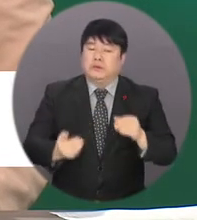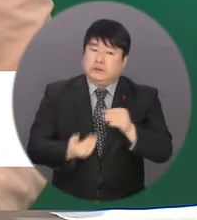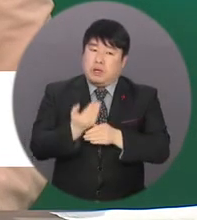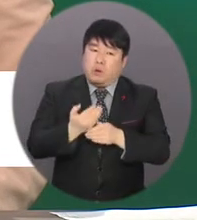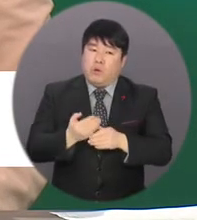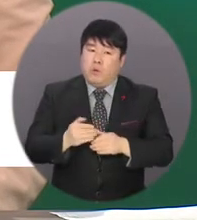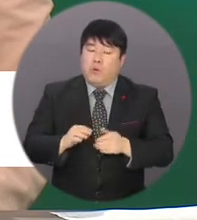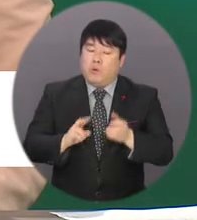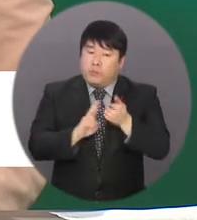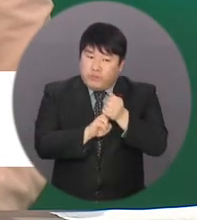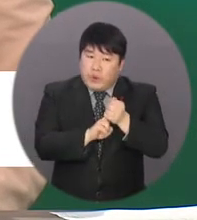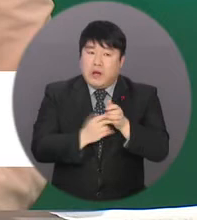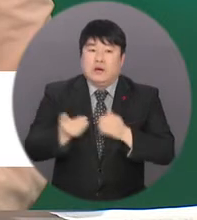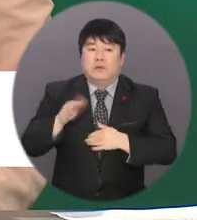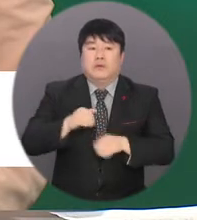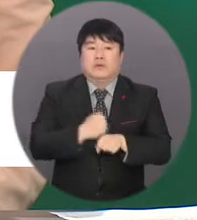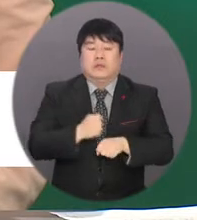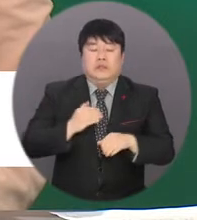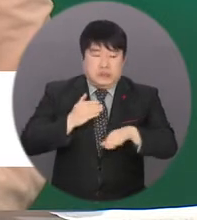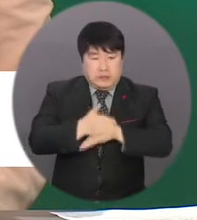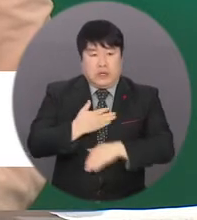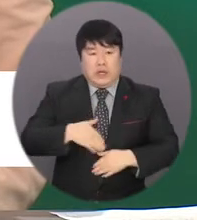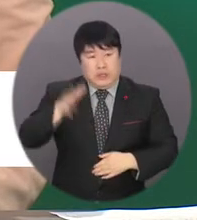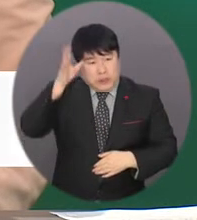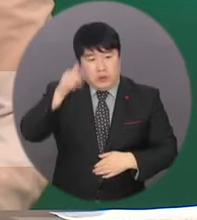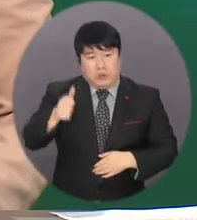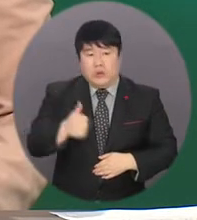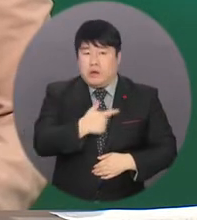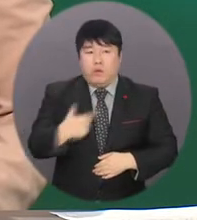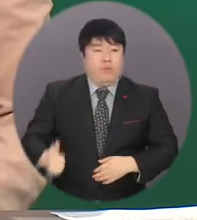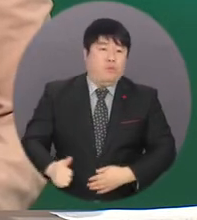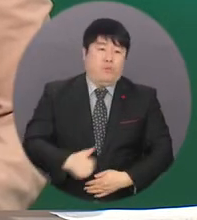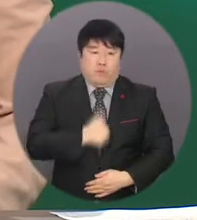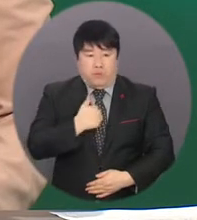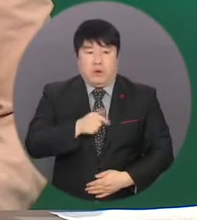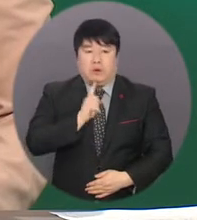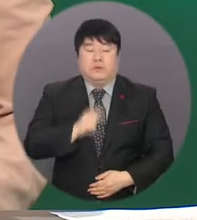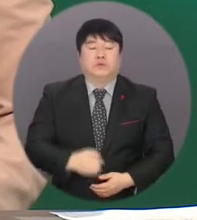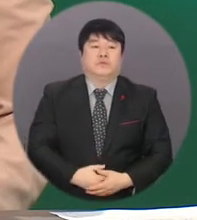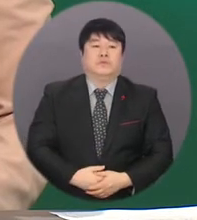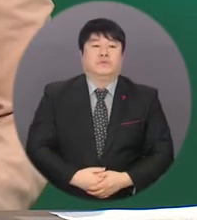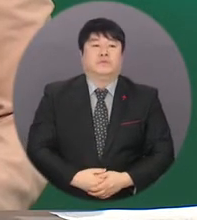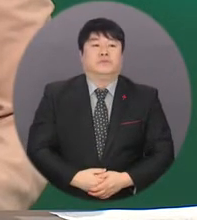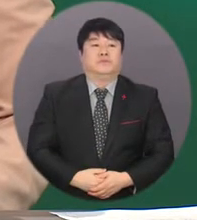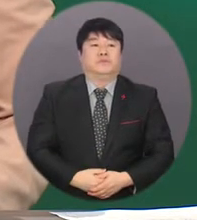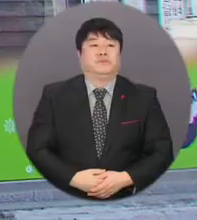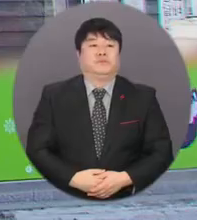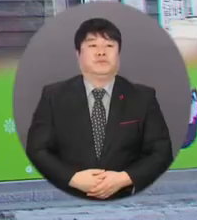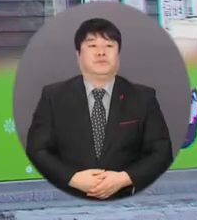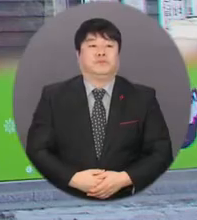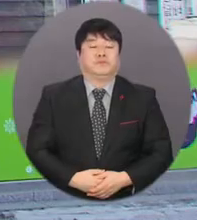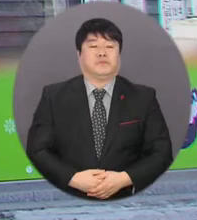했는데요. 뒤늦게 이 사실을 안 견주는 분통을 터뜨렸습니다. 조희원 기자가 취재했습니다.